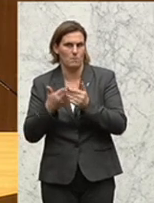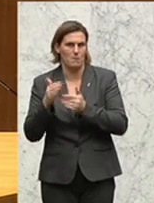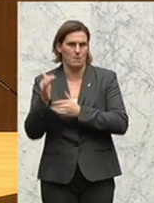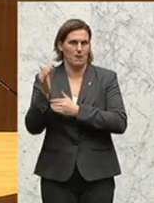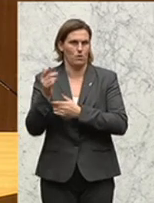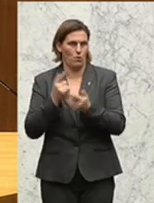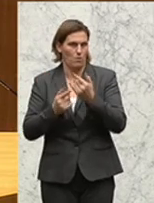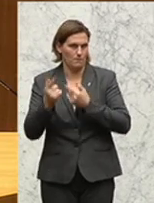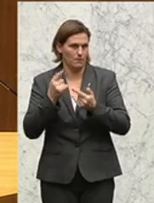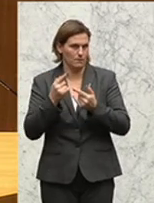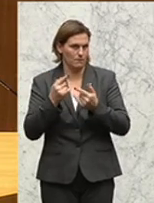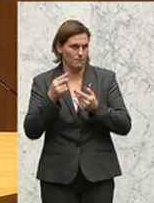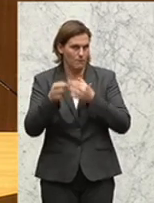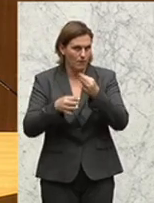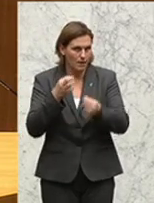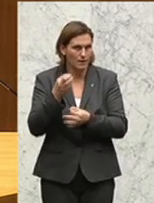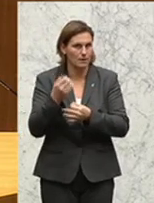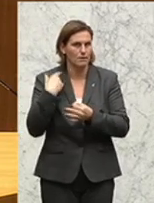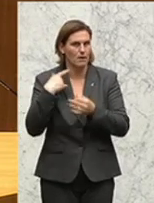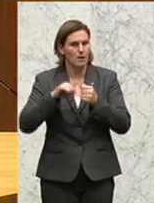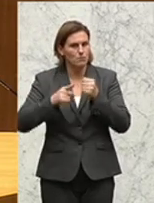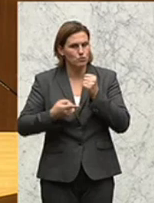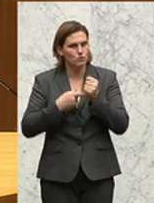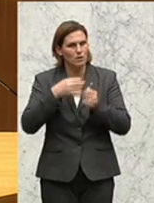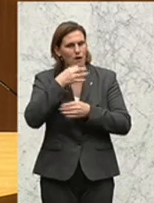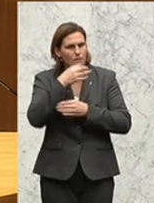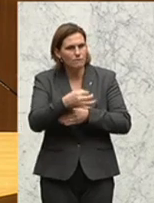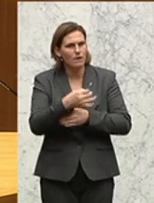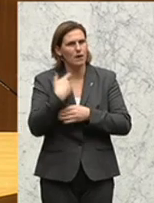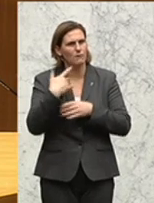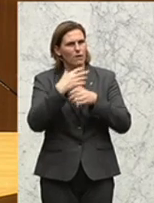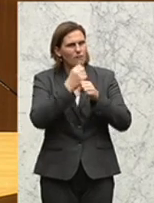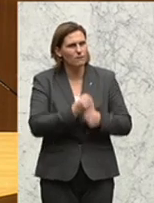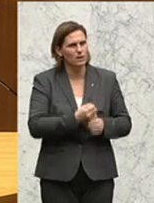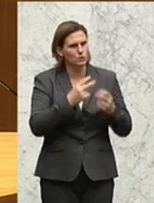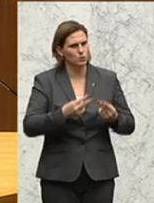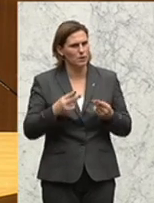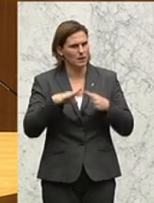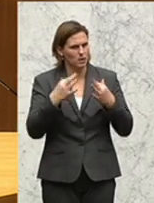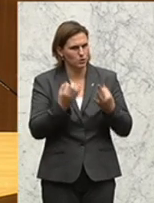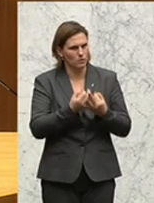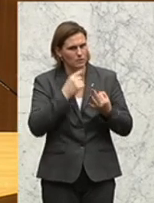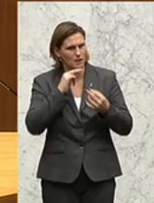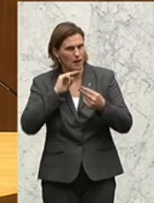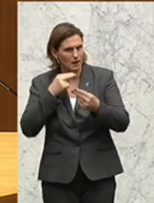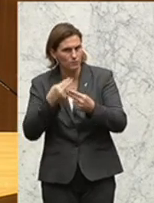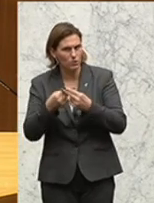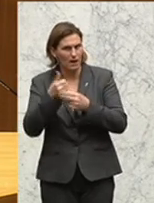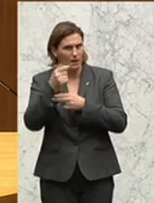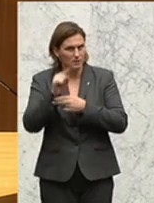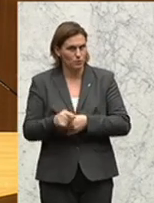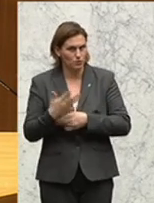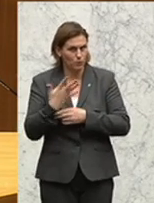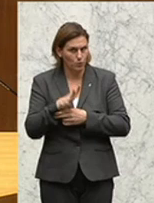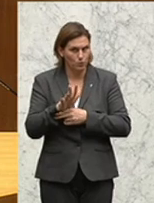sehr interessant, in einer Budgetanfrage hat der Verfassungsgerichtshof geantwortet, dass, wenn man davon ausgeht, dass 1500 anhängige